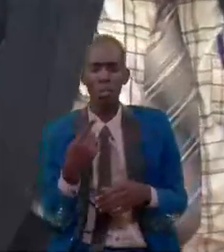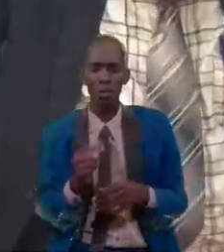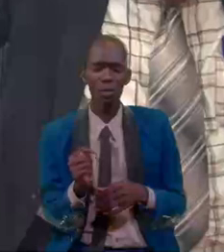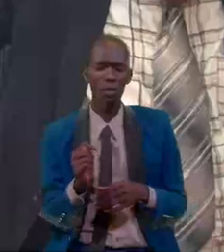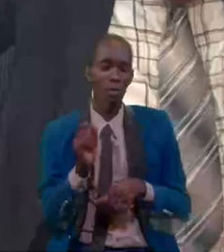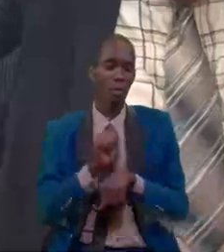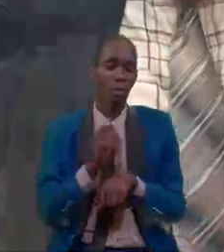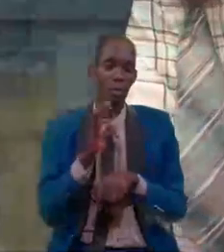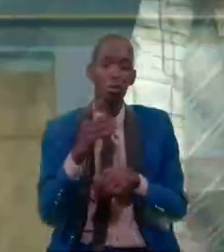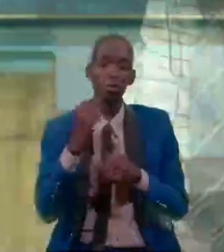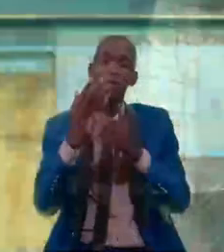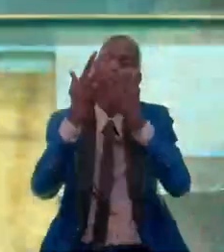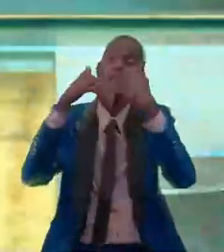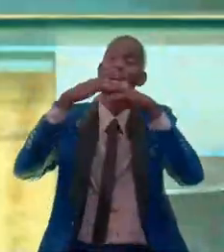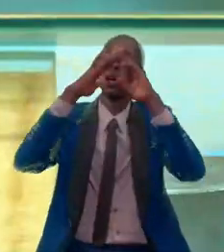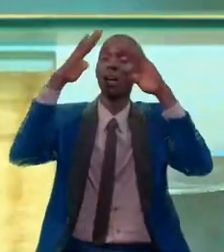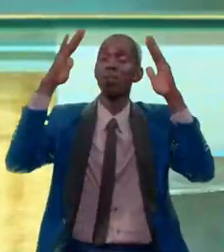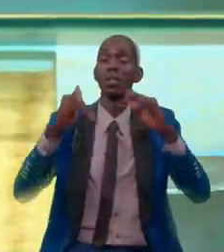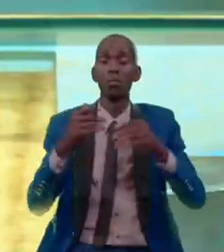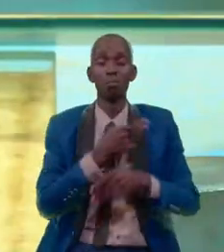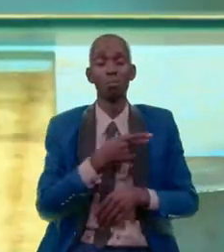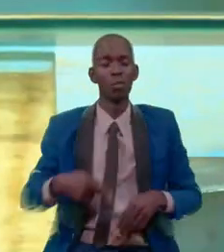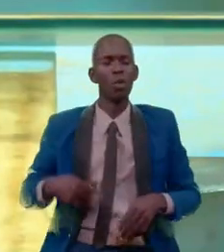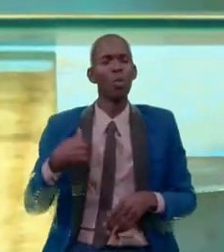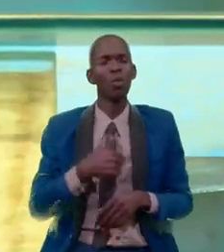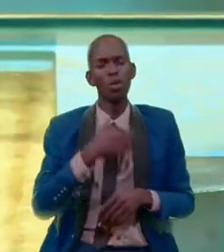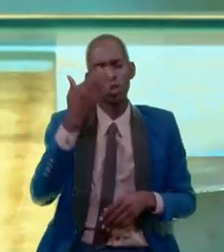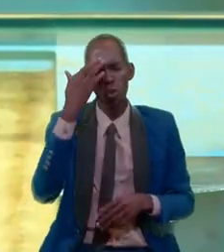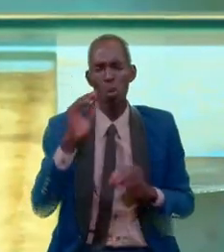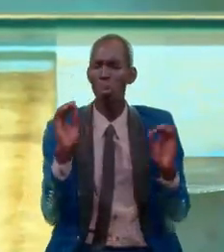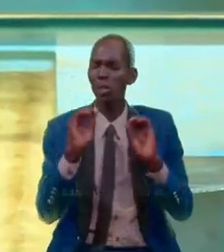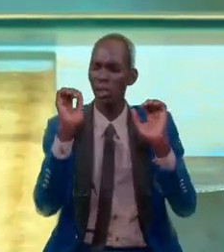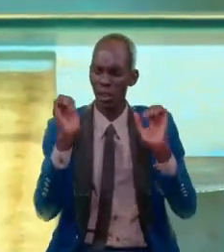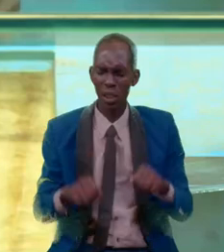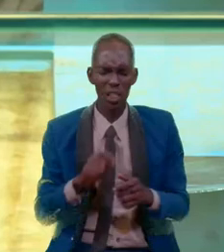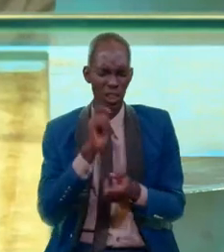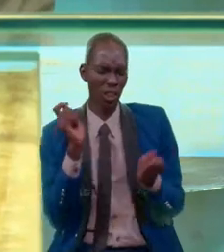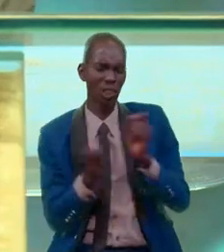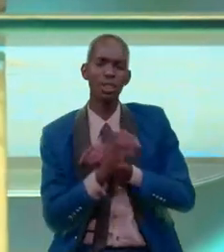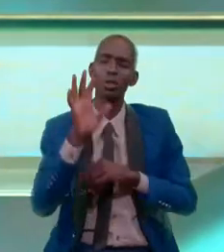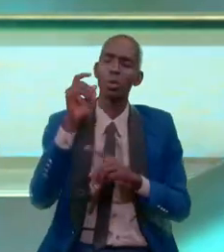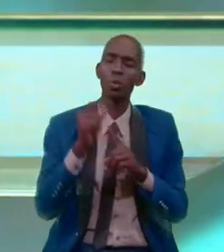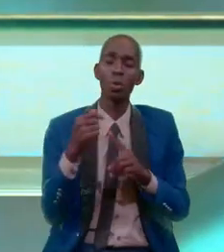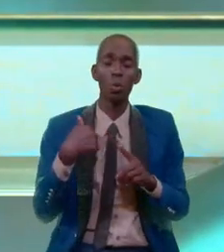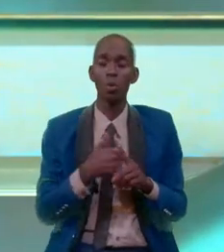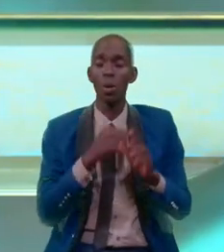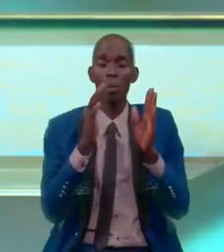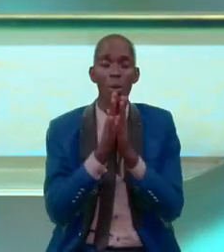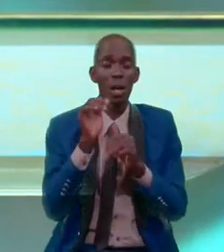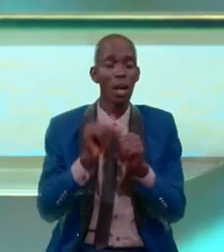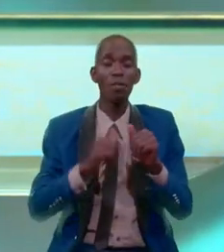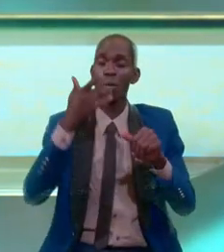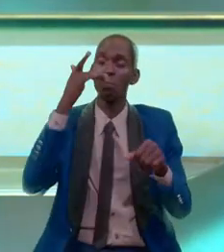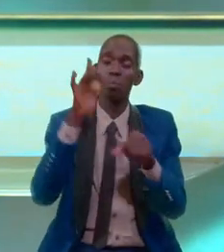La parole du Prince Céleste, nous savons que rien ne peut l'altérer. Seigneur, je prie que